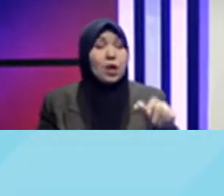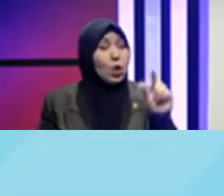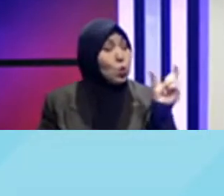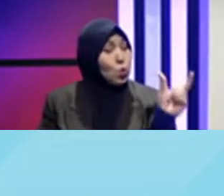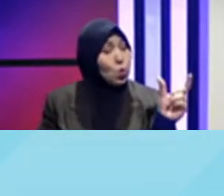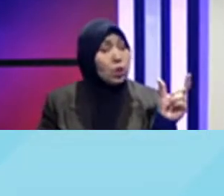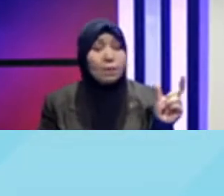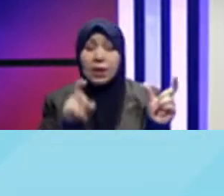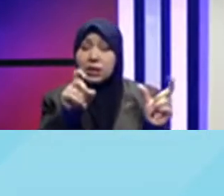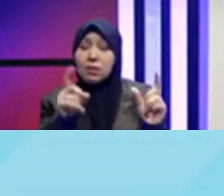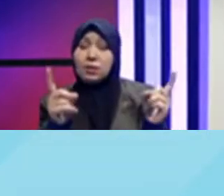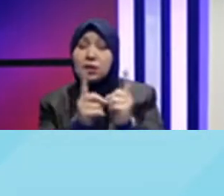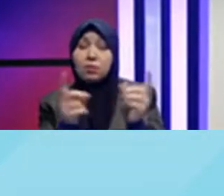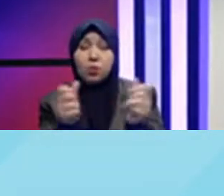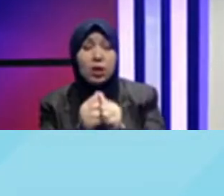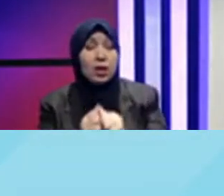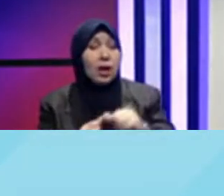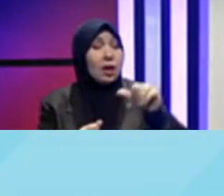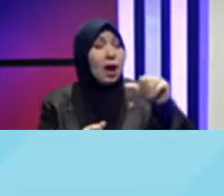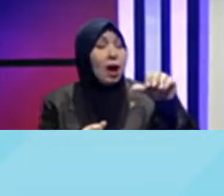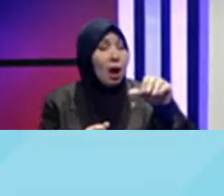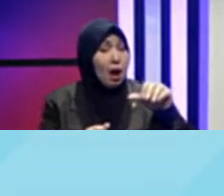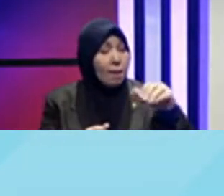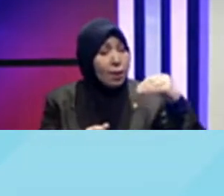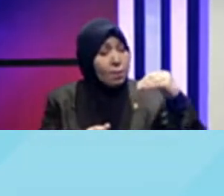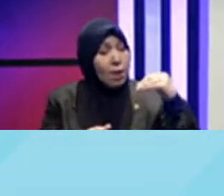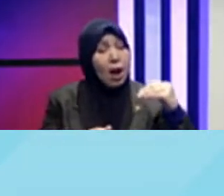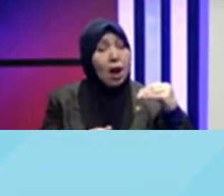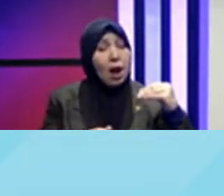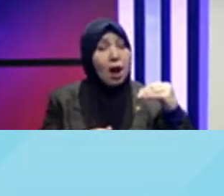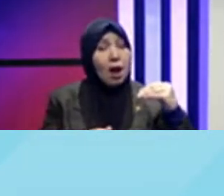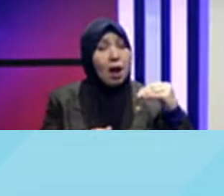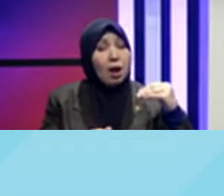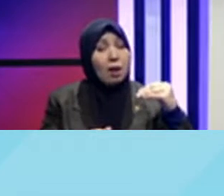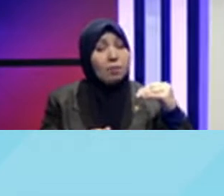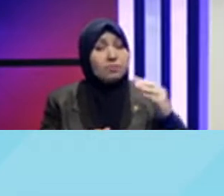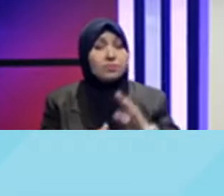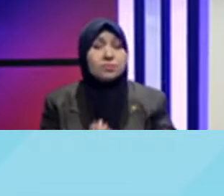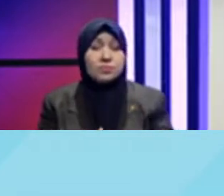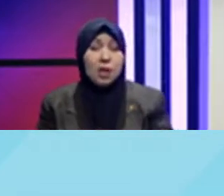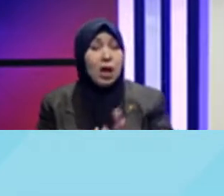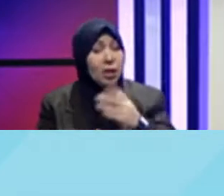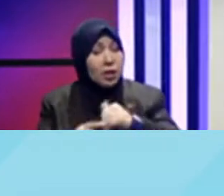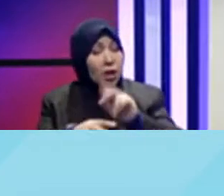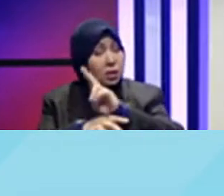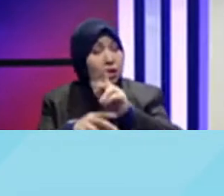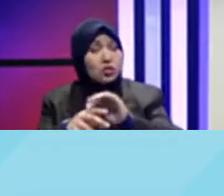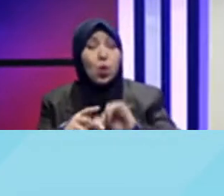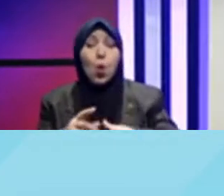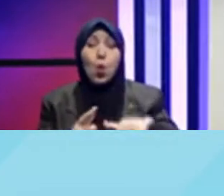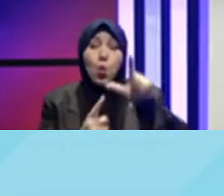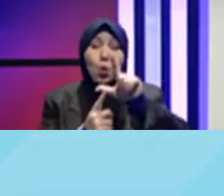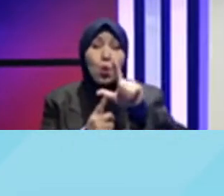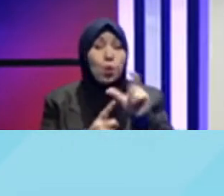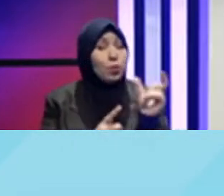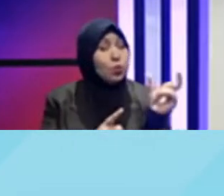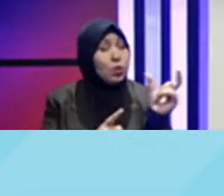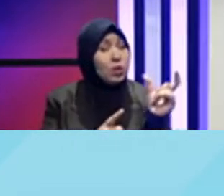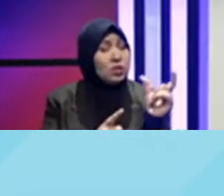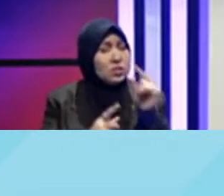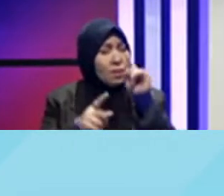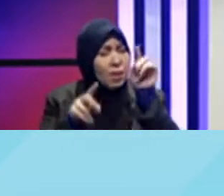bertemu dengan ha nun mati bertemu dengan HH diatas huruf nun to ada tanda macam